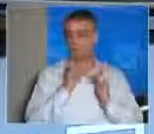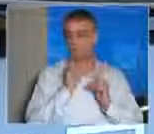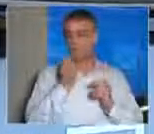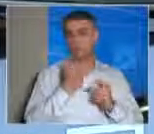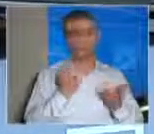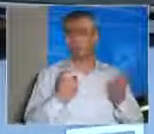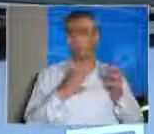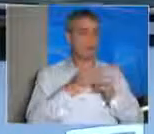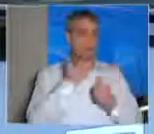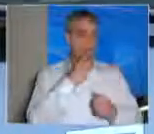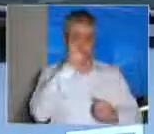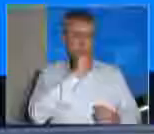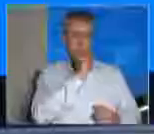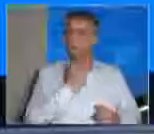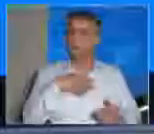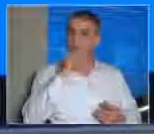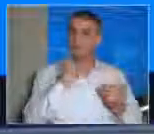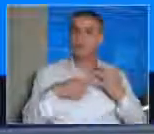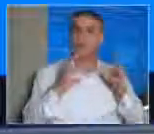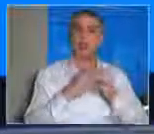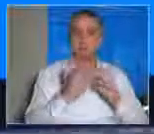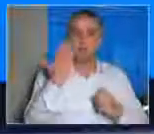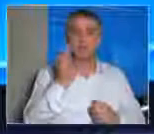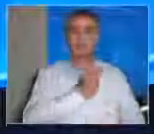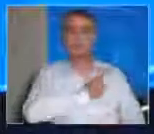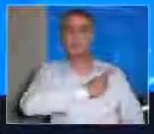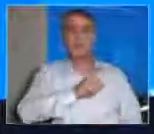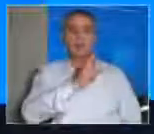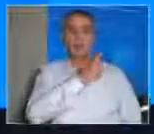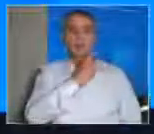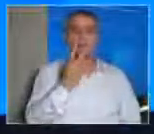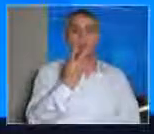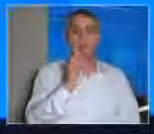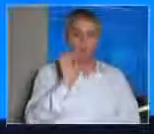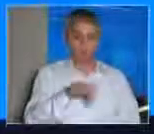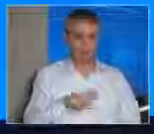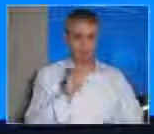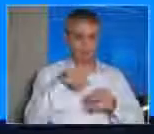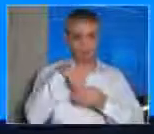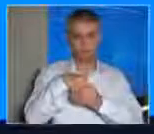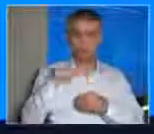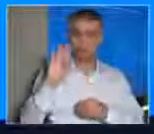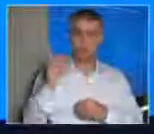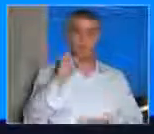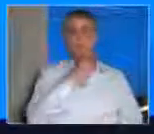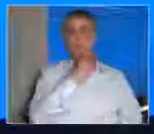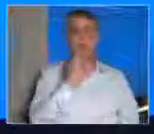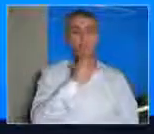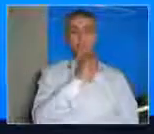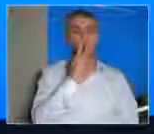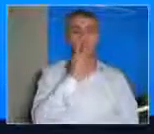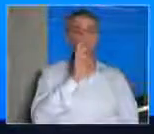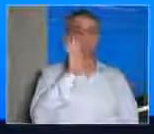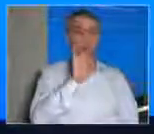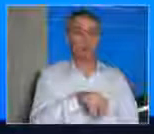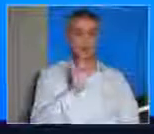טוען שהערבים פשוט לא רוצים אותנו. אז תן לדבר איתך על רוב העם. אוקיי. היו 1,140,000 איש שהצביעו לביבי. היו